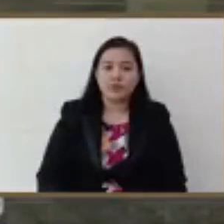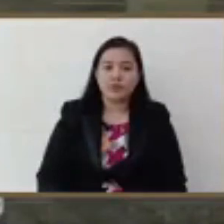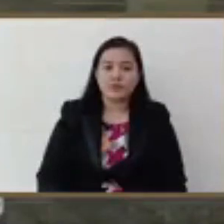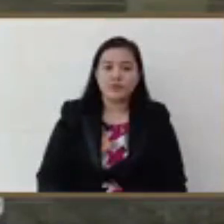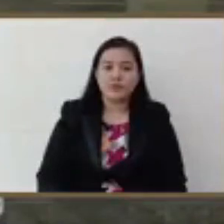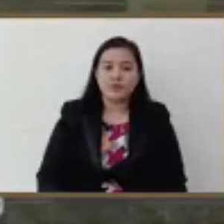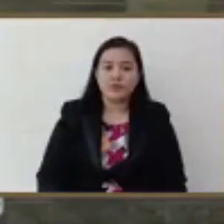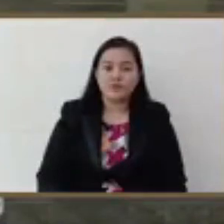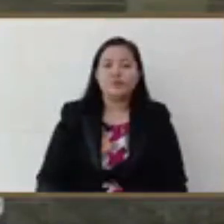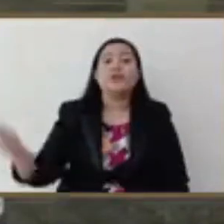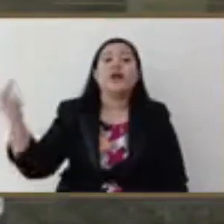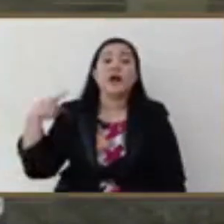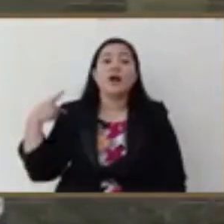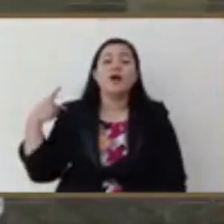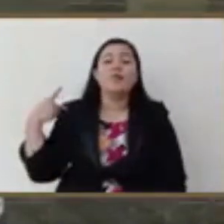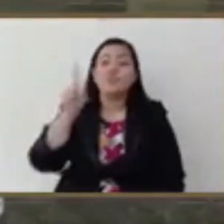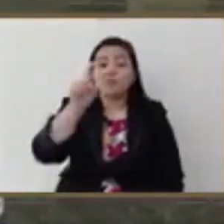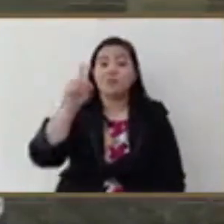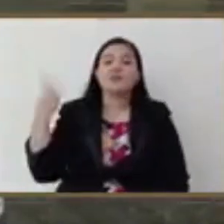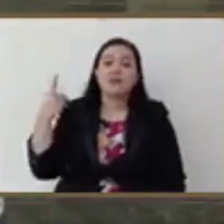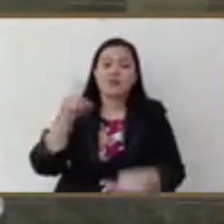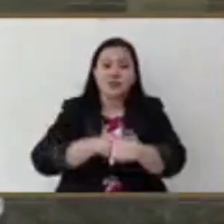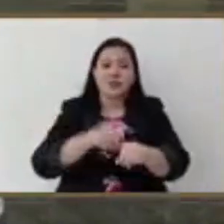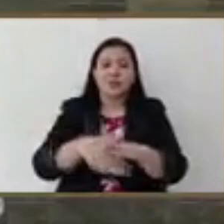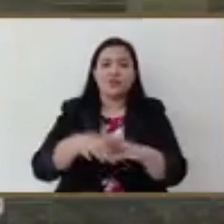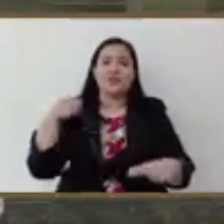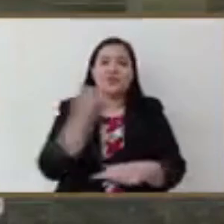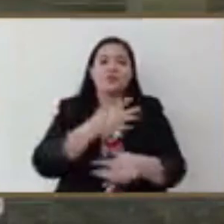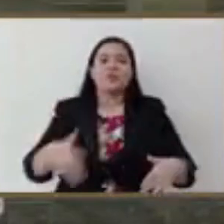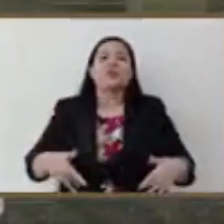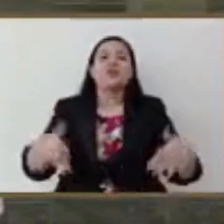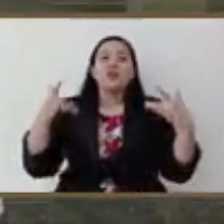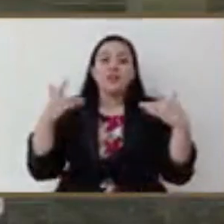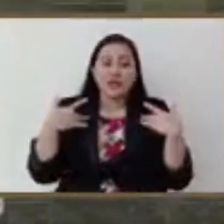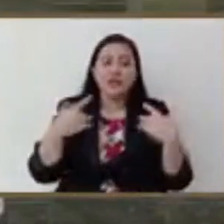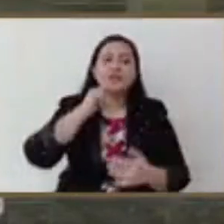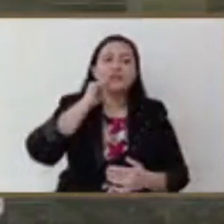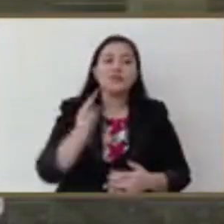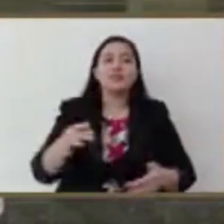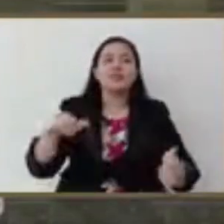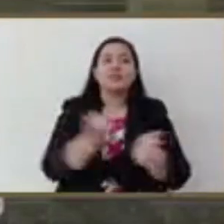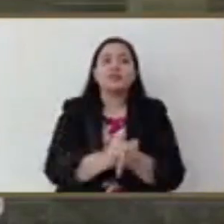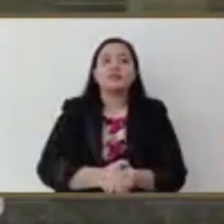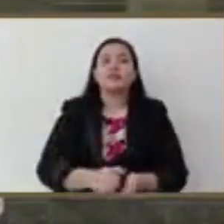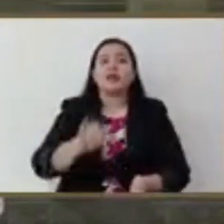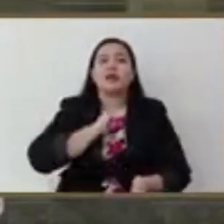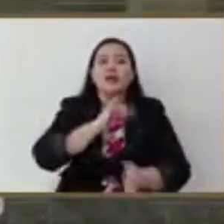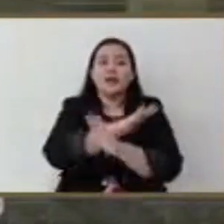there should be a time in our life na sabihin natin, I don't want to miss the church because of this.